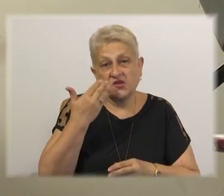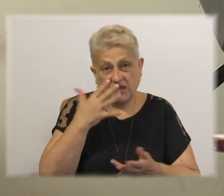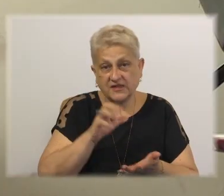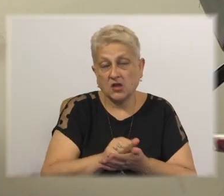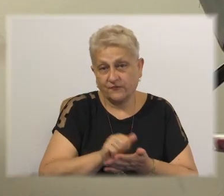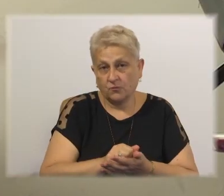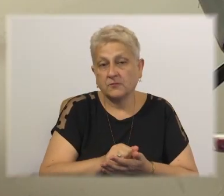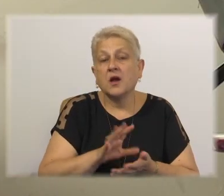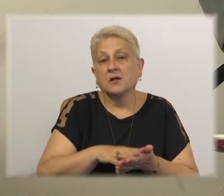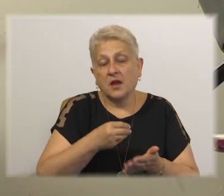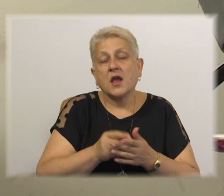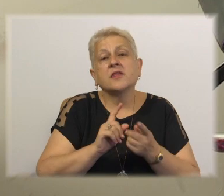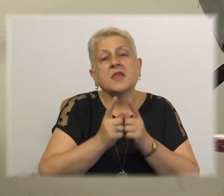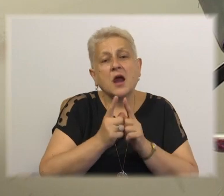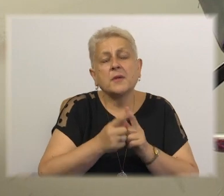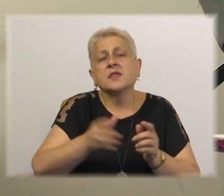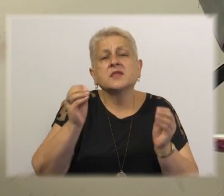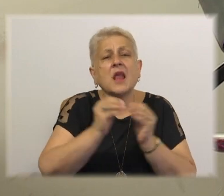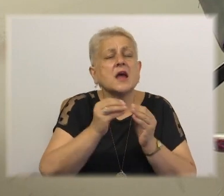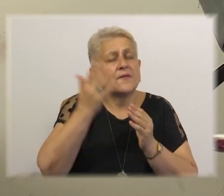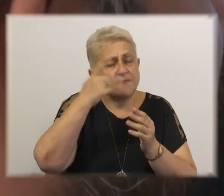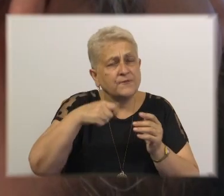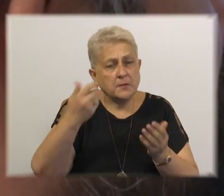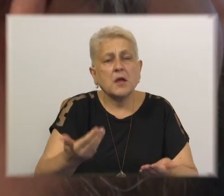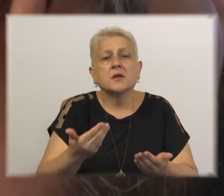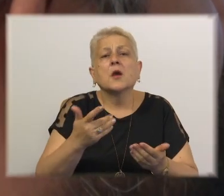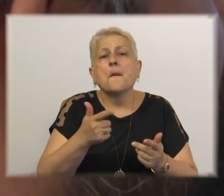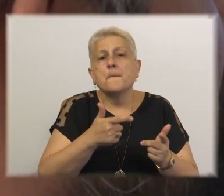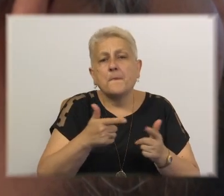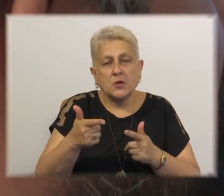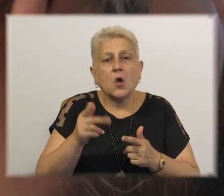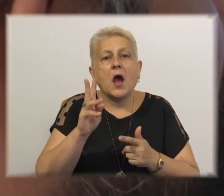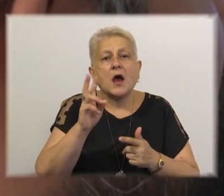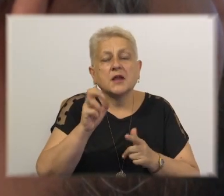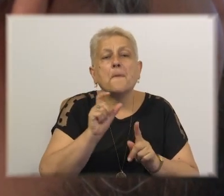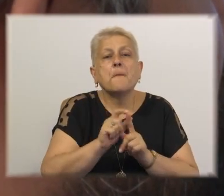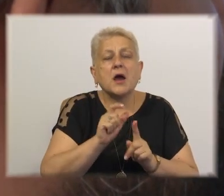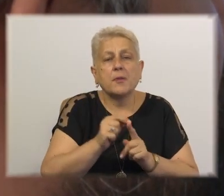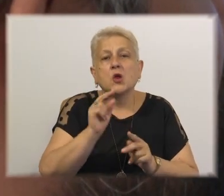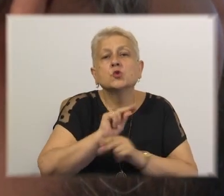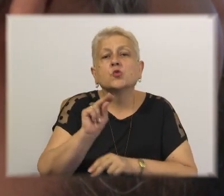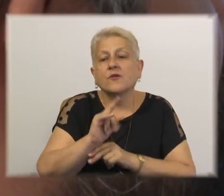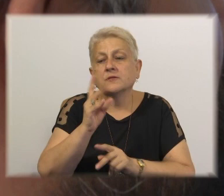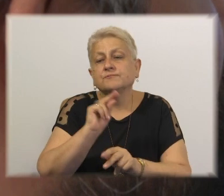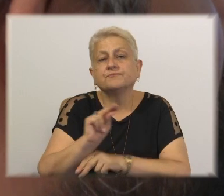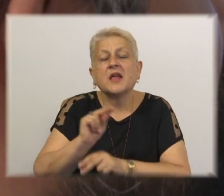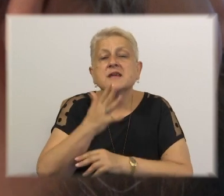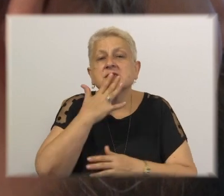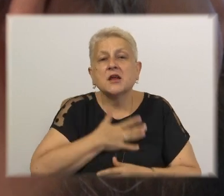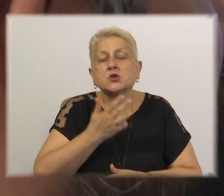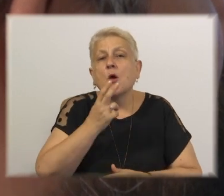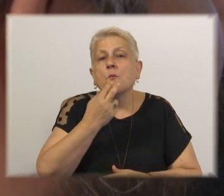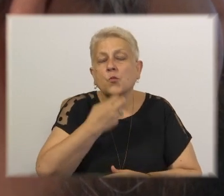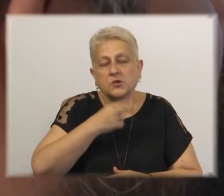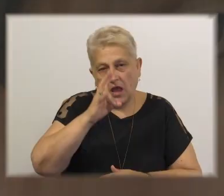ստացվել։ Թարգմանել է արդեն 10-ից ավելի ֆիլմեր։ Այս պահին պատրաստվում է արցախյան բարբառը սովորեցնել երեխաների սիրած